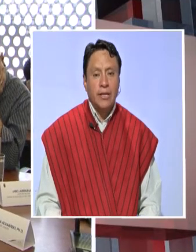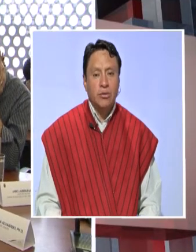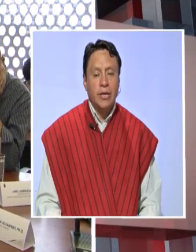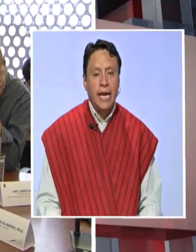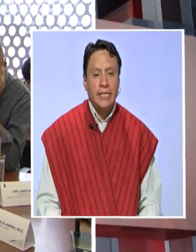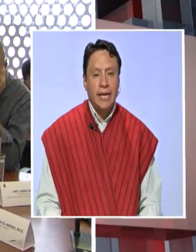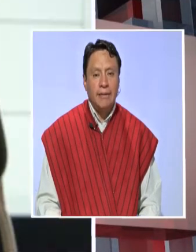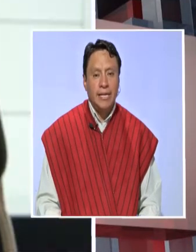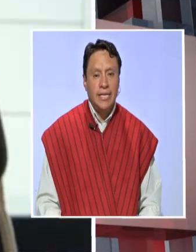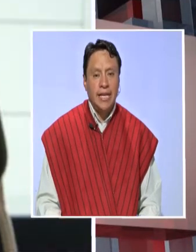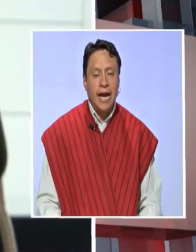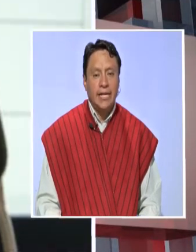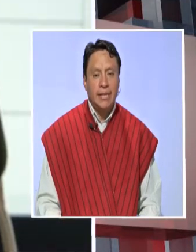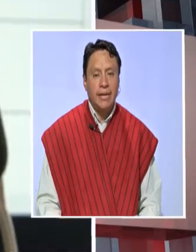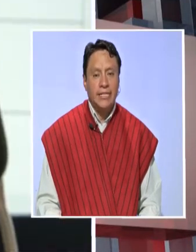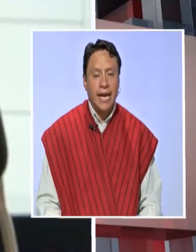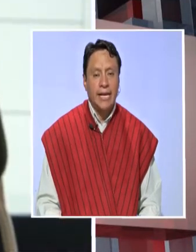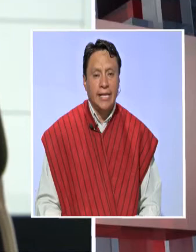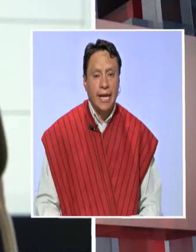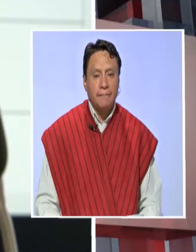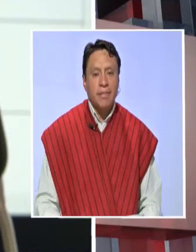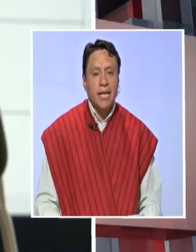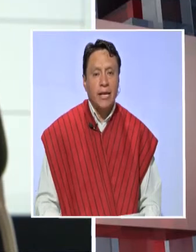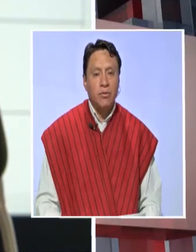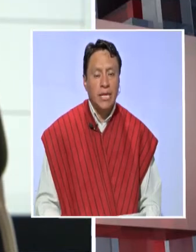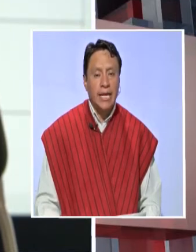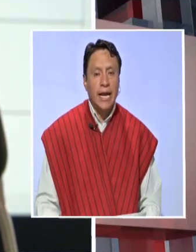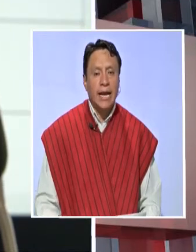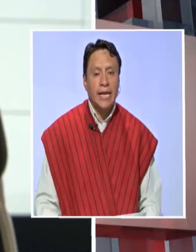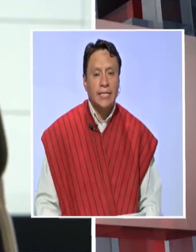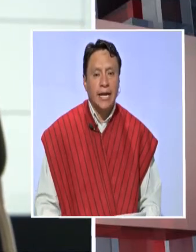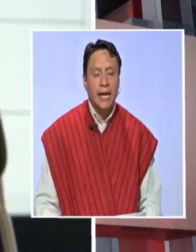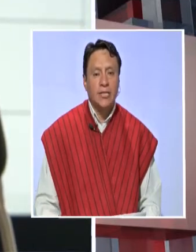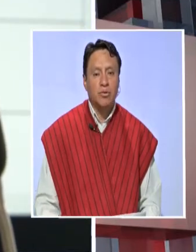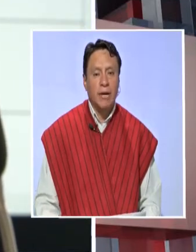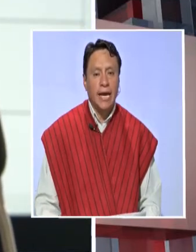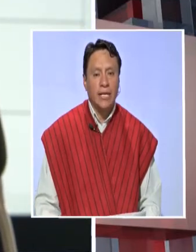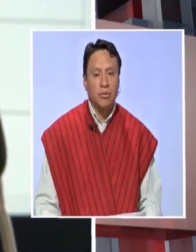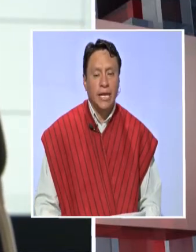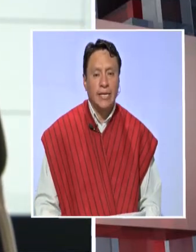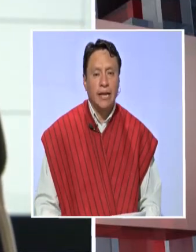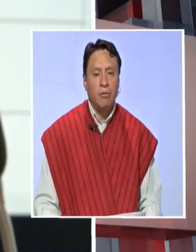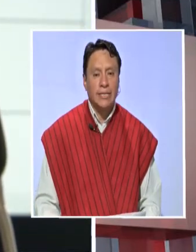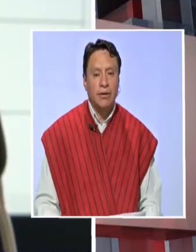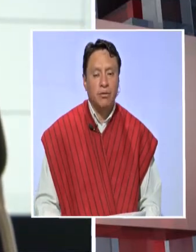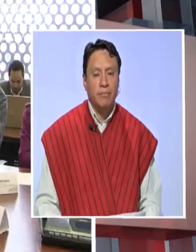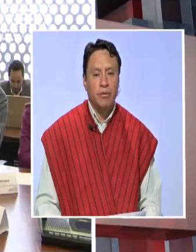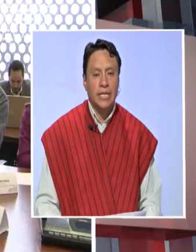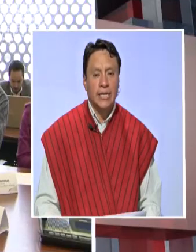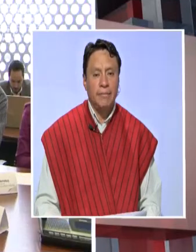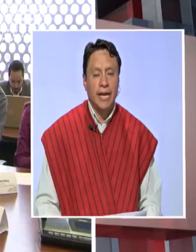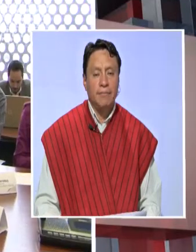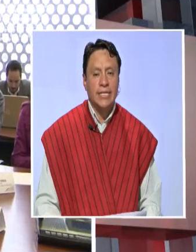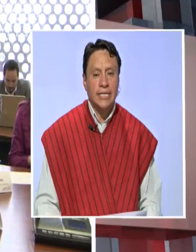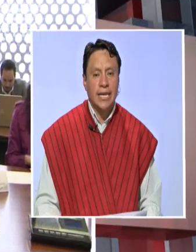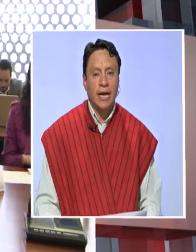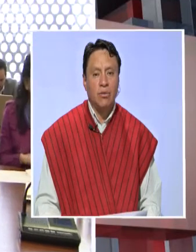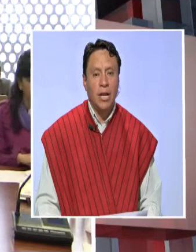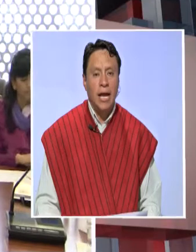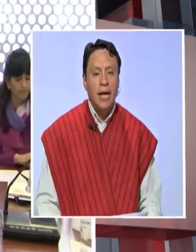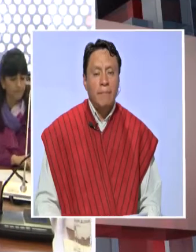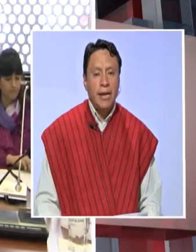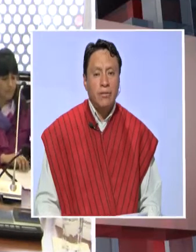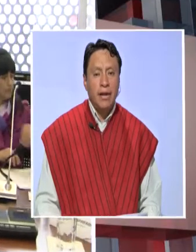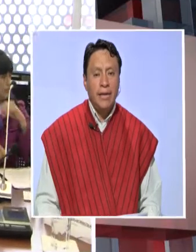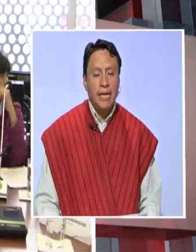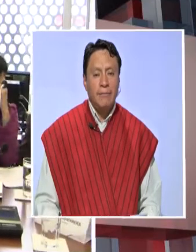Superior hatun yacha imachina allí manchayanata. Kai kutinka kashna kai suma hatun yachana wasi kuna pushak tami kai pichaskirka